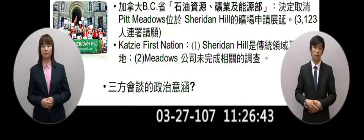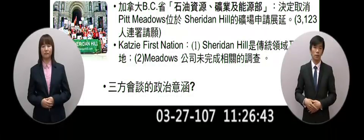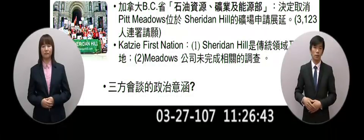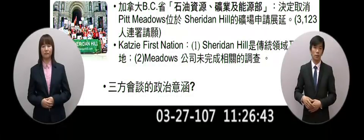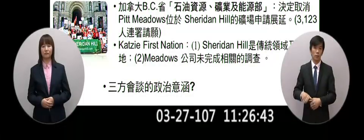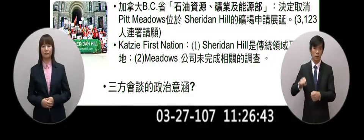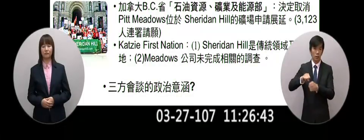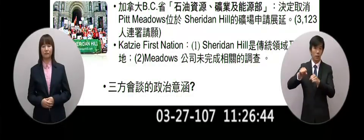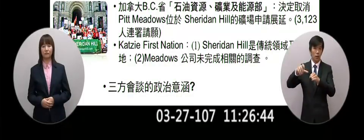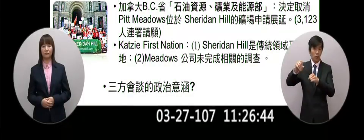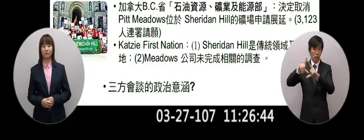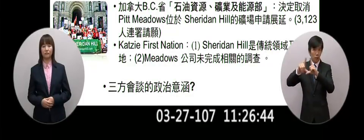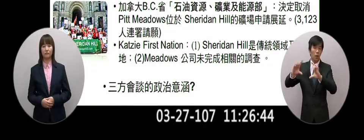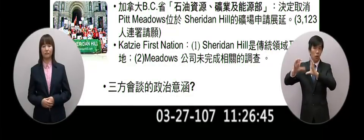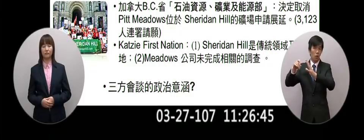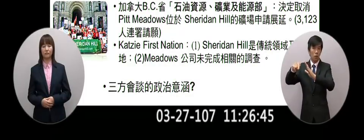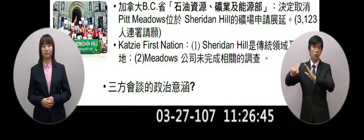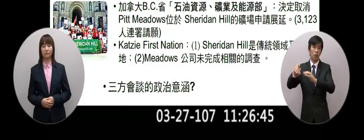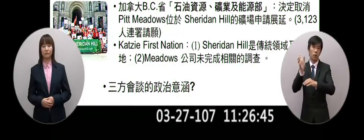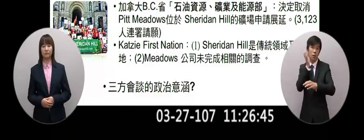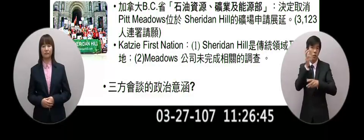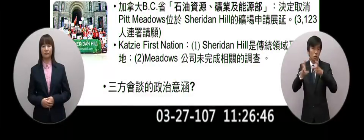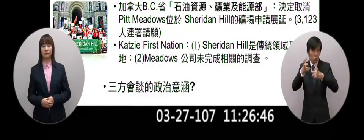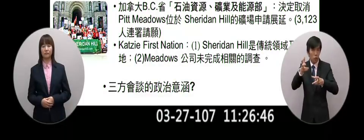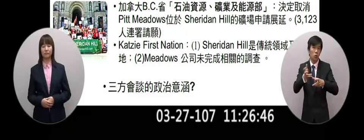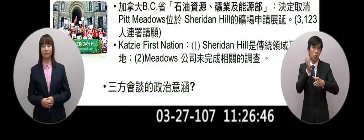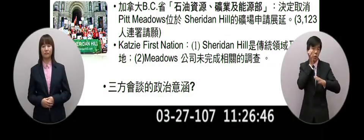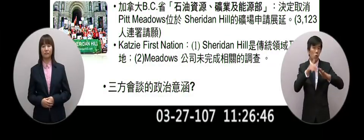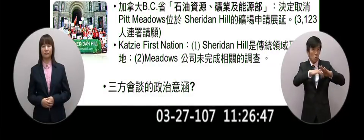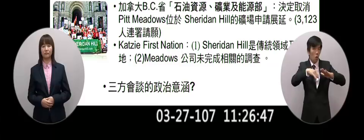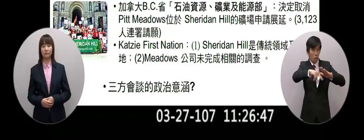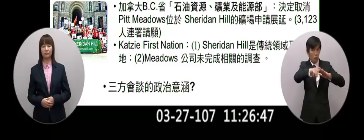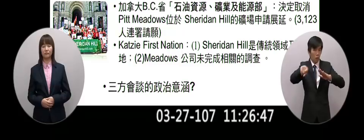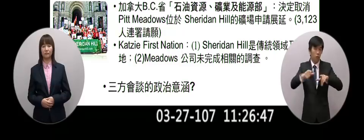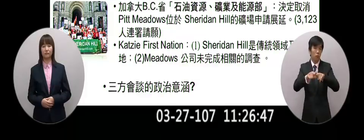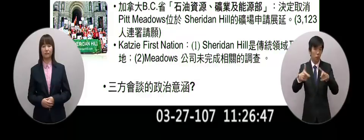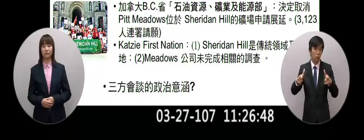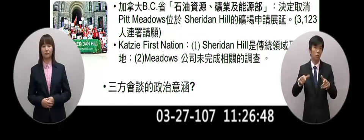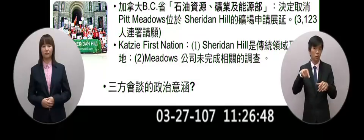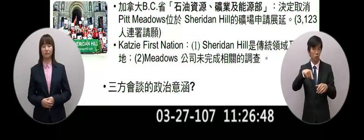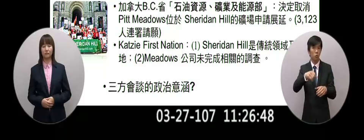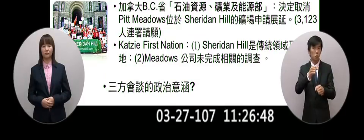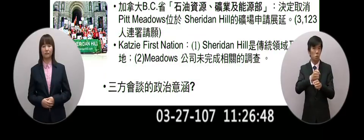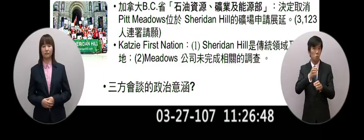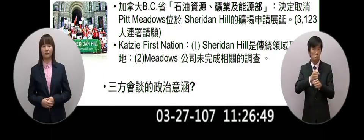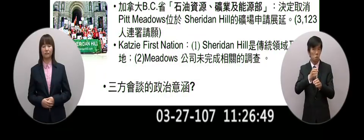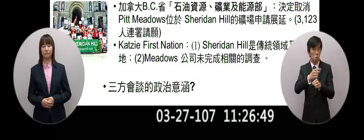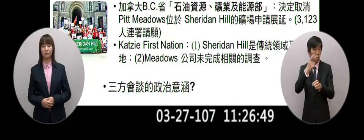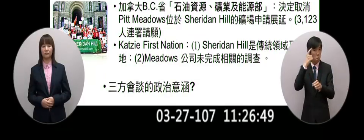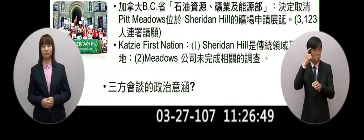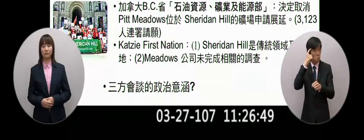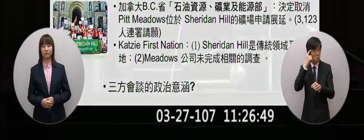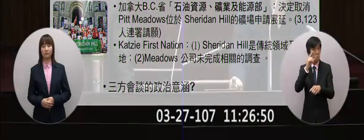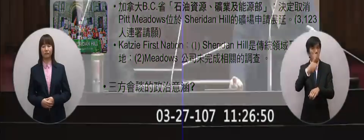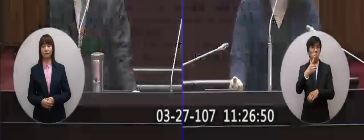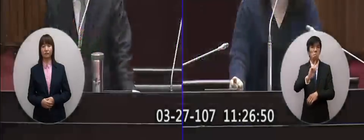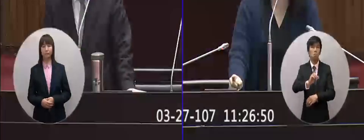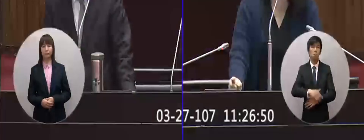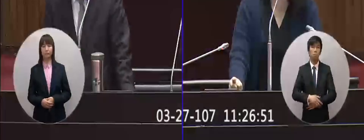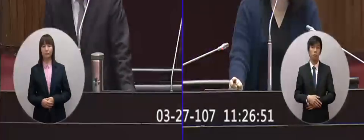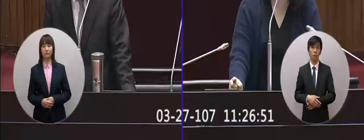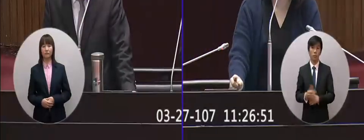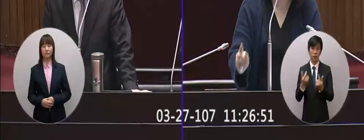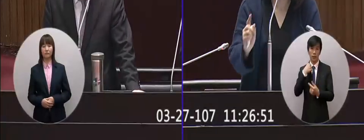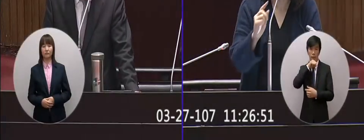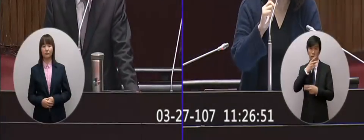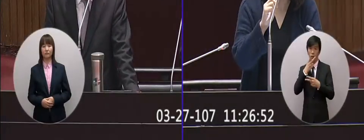源矿业及能源部对于就是说他们的矿产是用什么样的思维，我想我们的亚尼这个案子